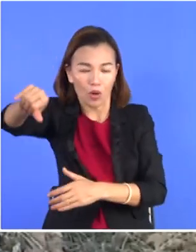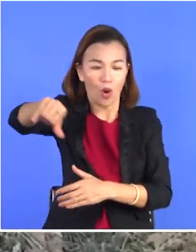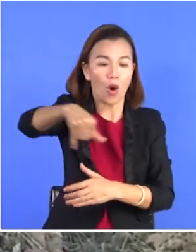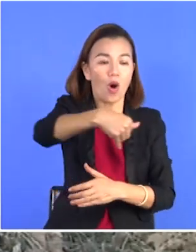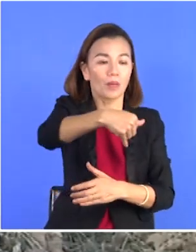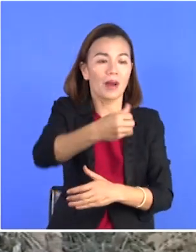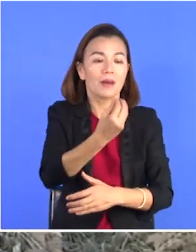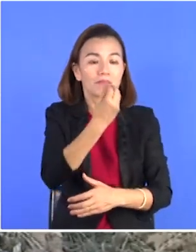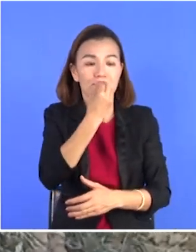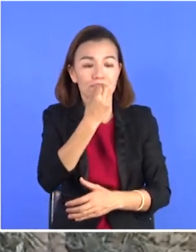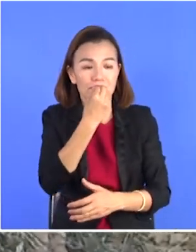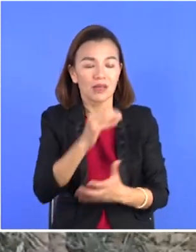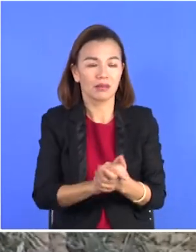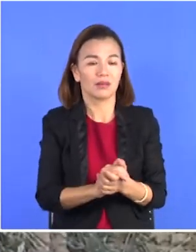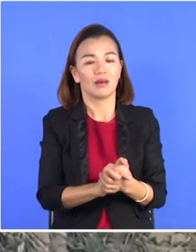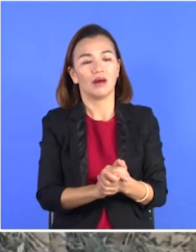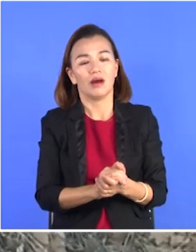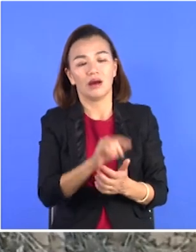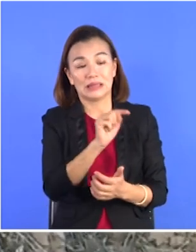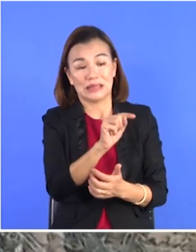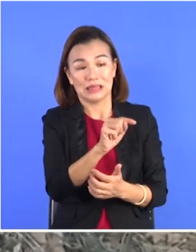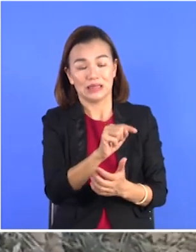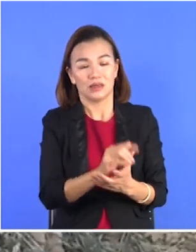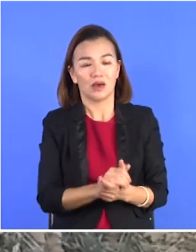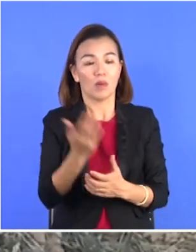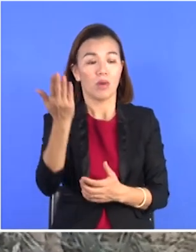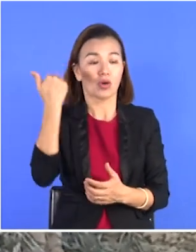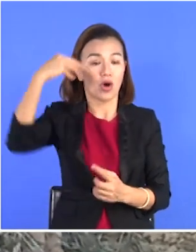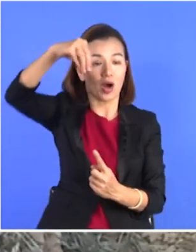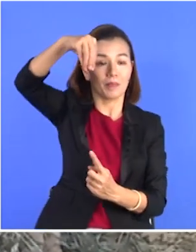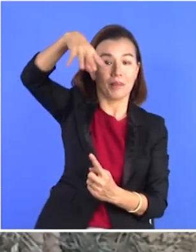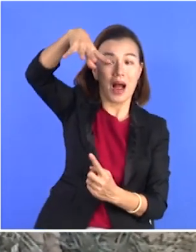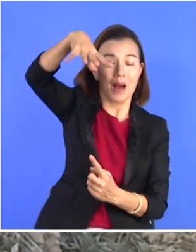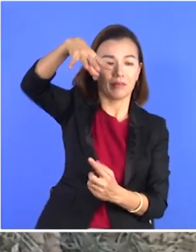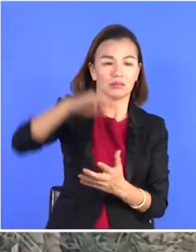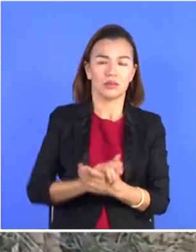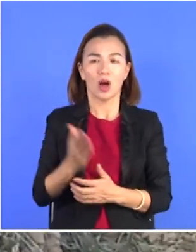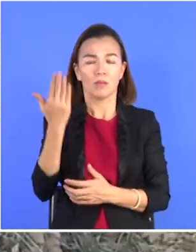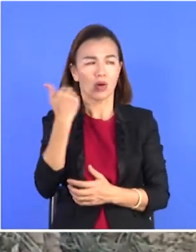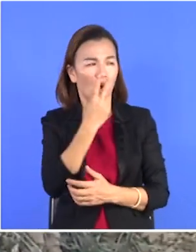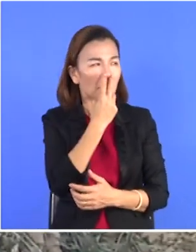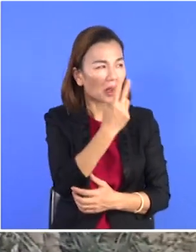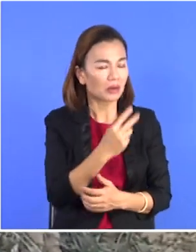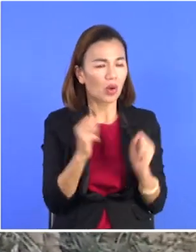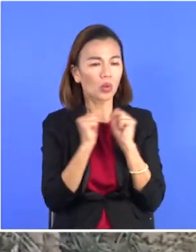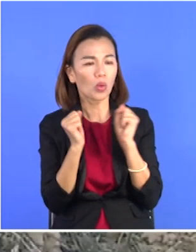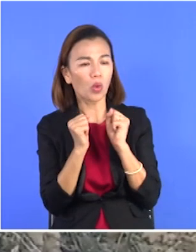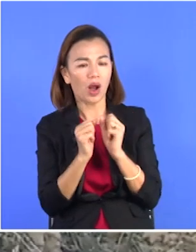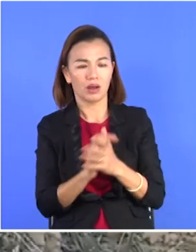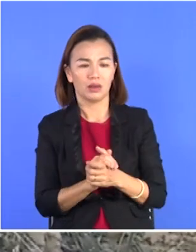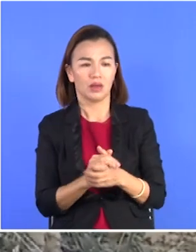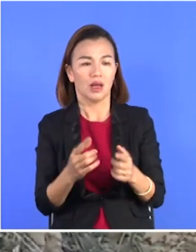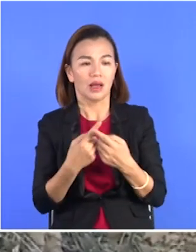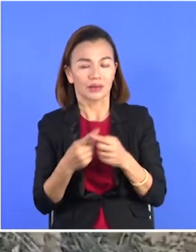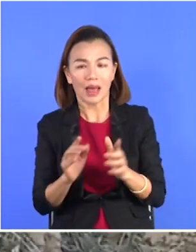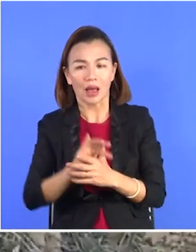หากินพืชผลทางการเกษตรติดไฟเมื่อก่อนเขากลัวนะเดี๋ยวนี้รู้สึกว่าเขาจะจะรู้แล้วว่าไม่ทำ